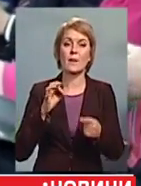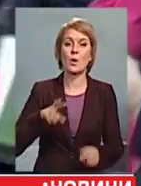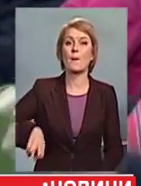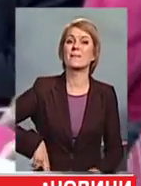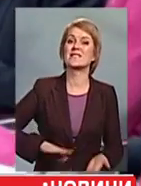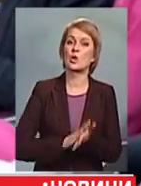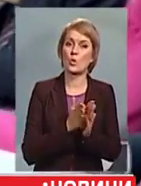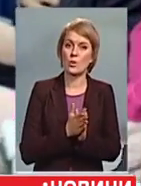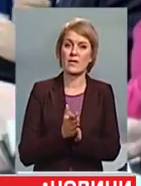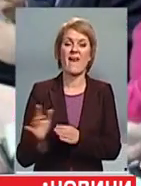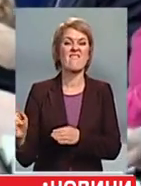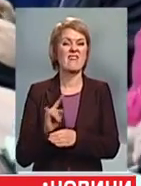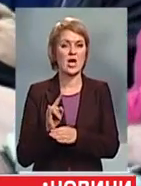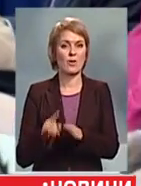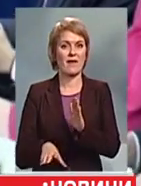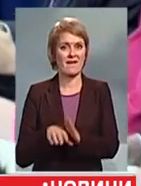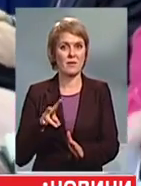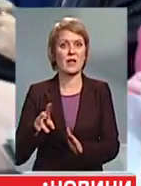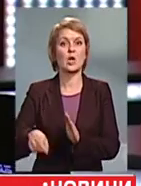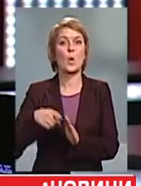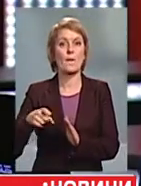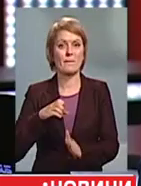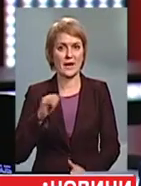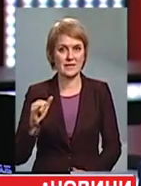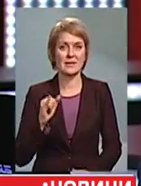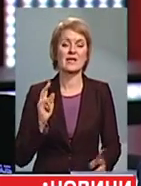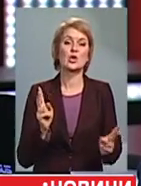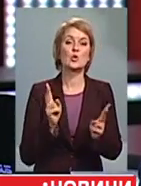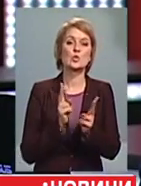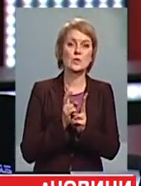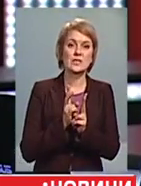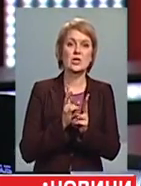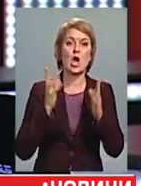Донбасі і про зустріч у нормандському форматі, яка відбудеться у Парижі 2 жовтня.